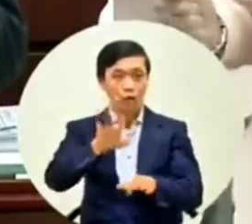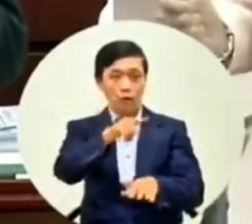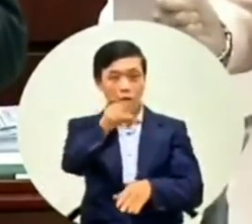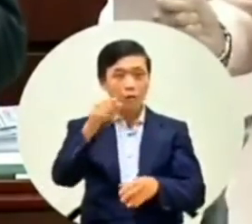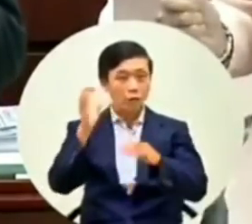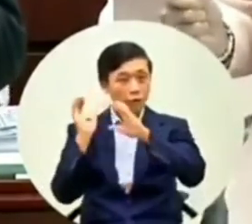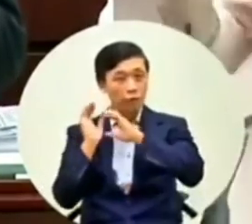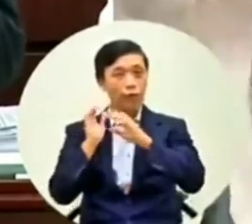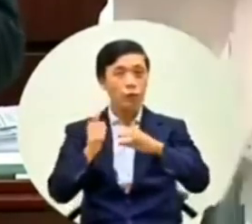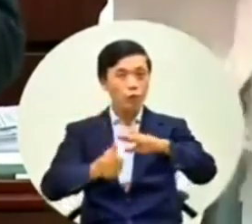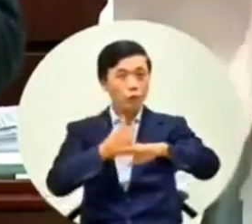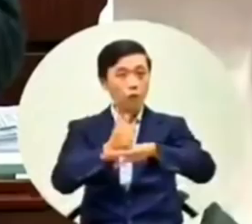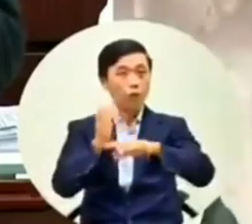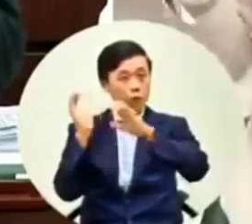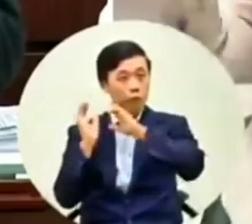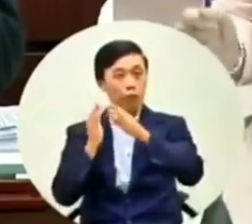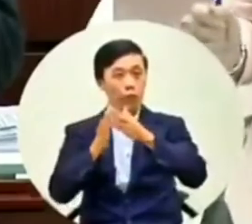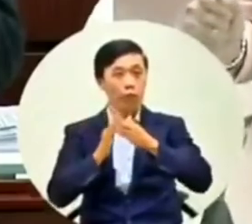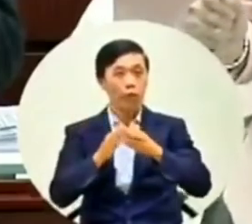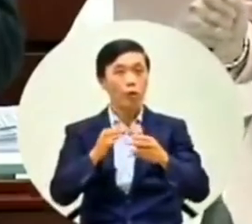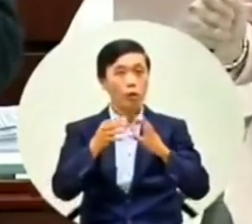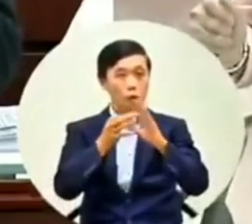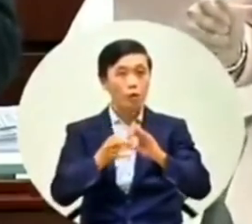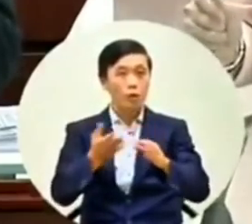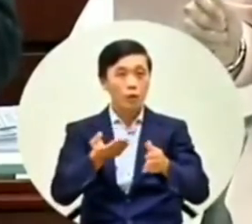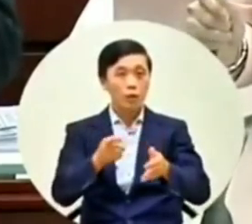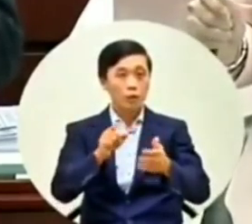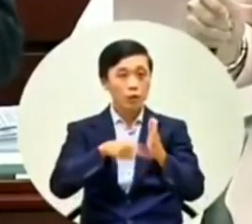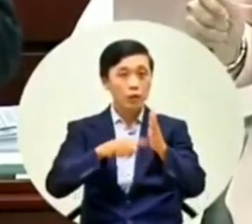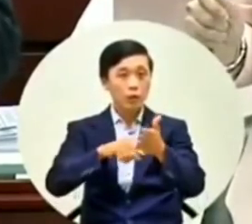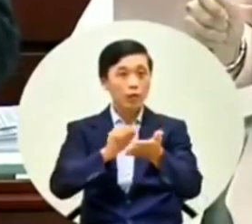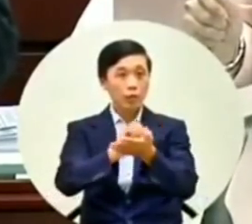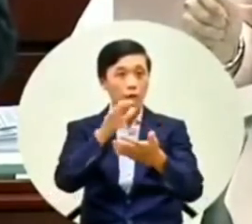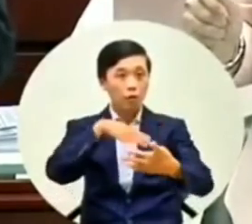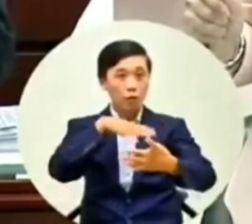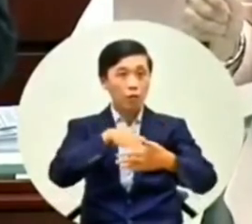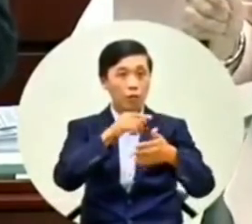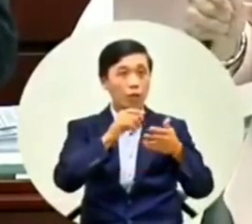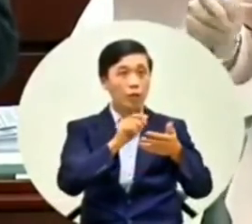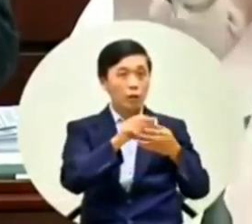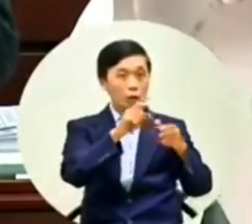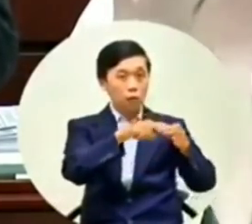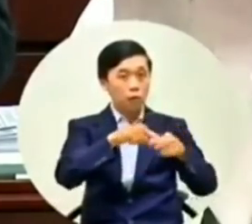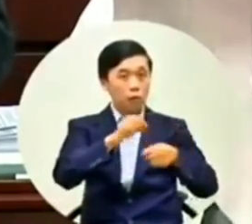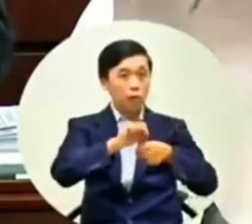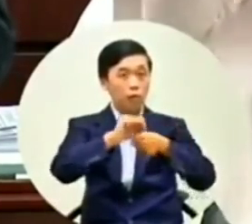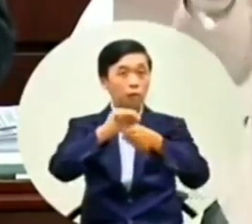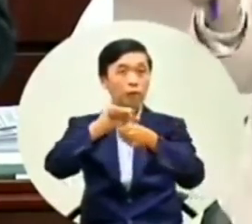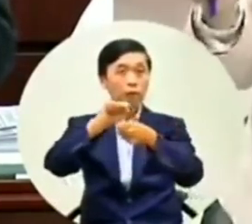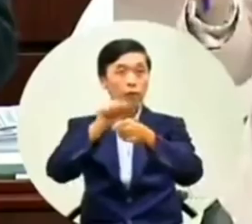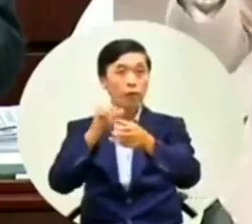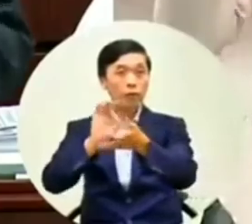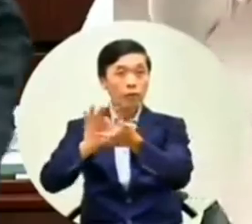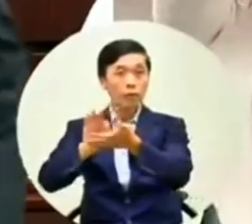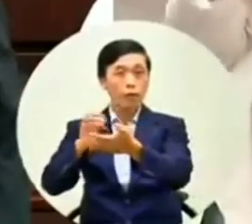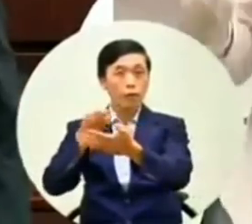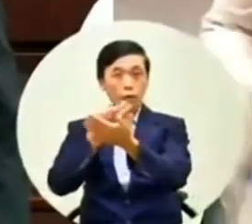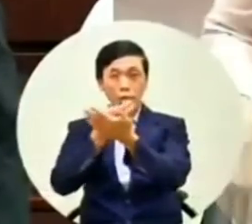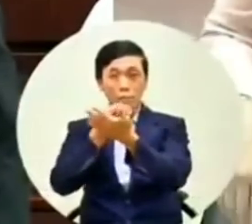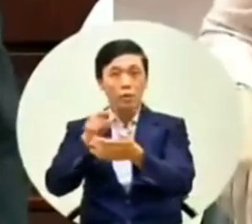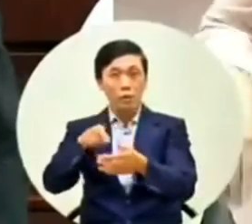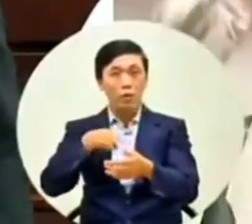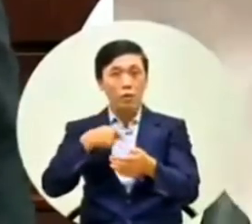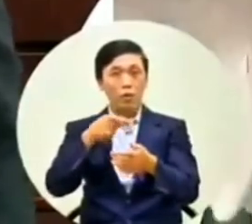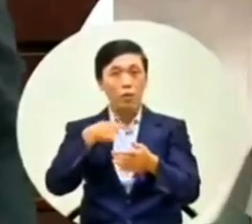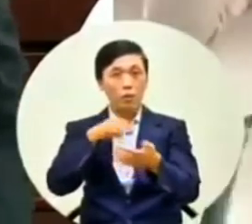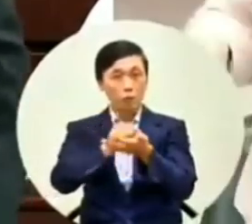啊，执政的就是责任嘛。 啊、好，来局长，简报来对开源节流，我想陈议员下个做后做清楚。 这个待会我来讲，这个我待